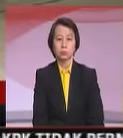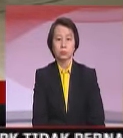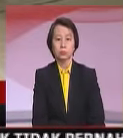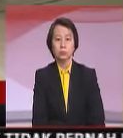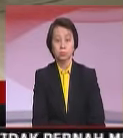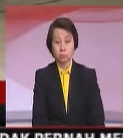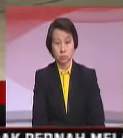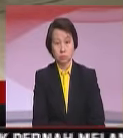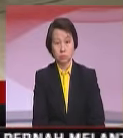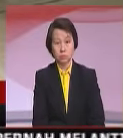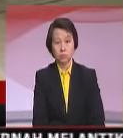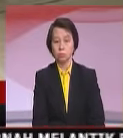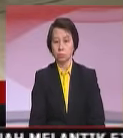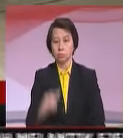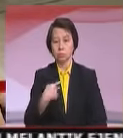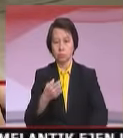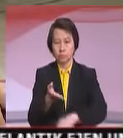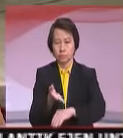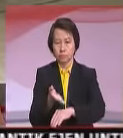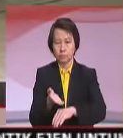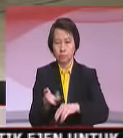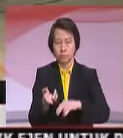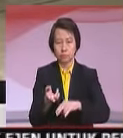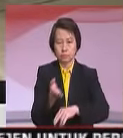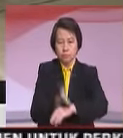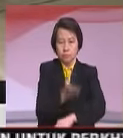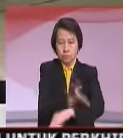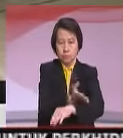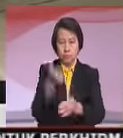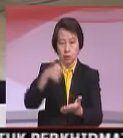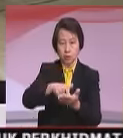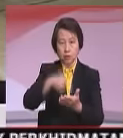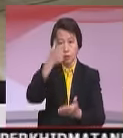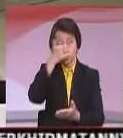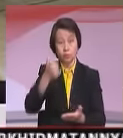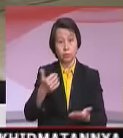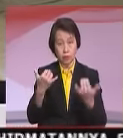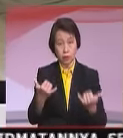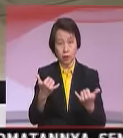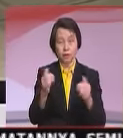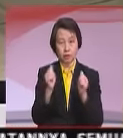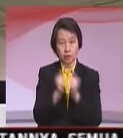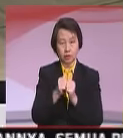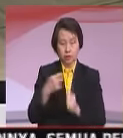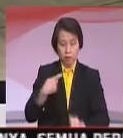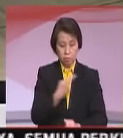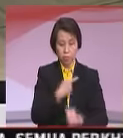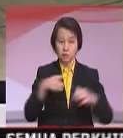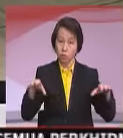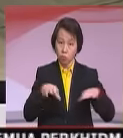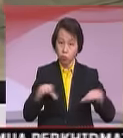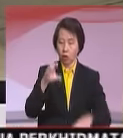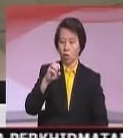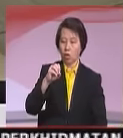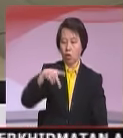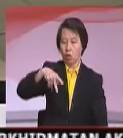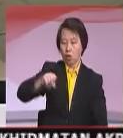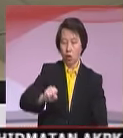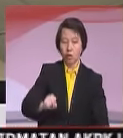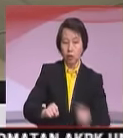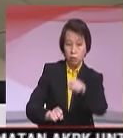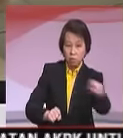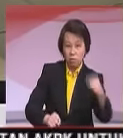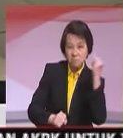Kita pertingkatkan lagi ya, sebab sekarang ni nampaknya dengan operasi yang kita lakukan sekarang ni, diorang dah cok